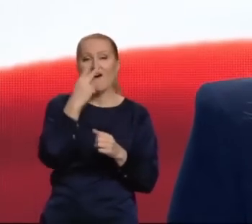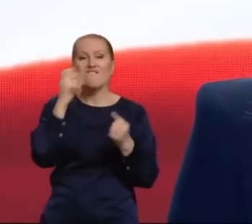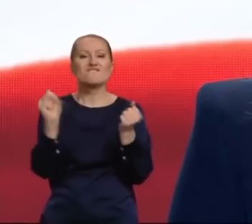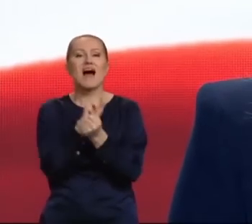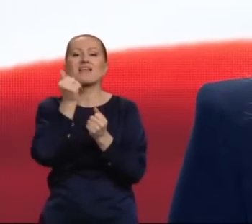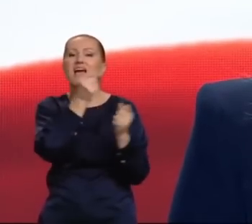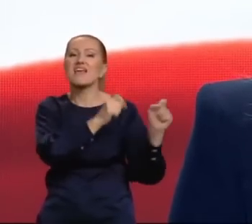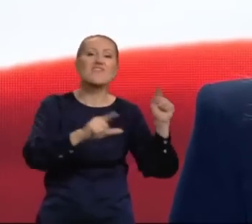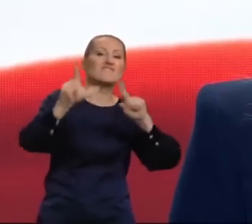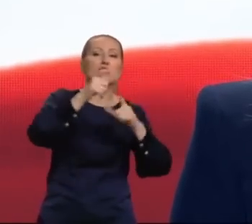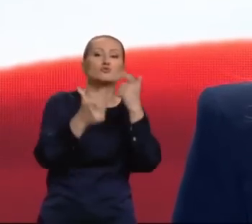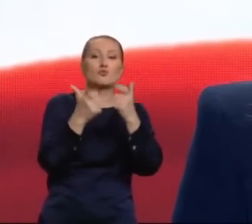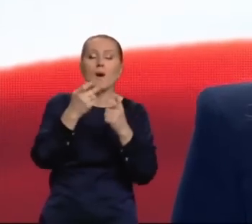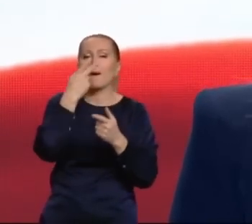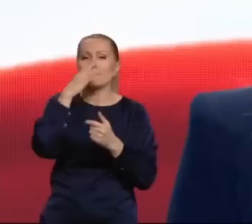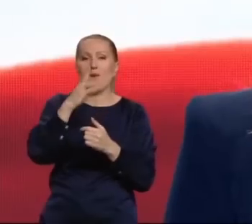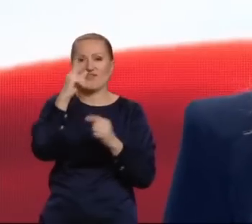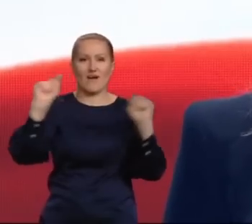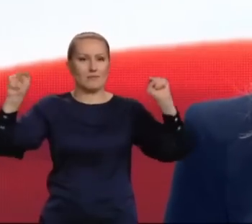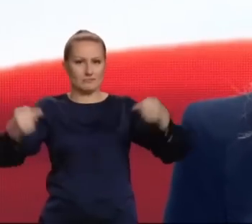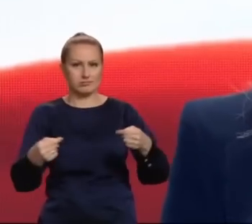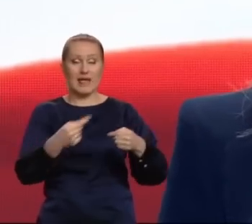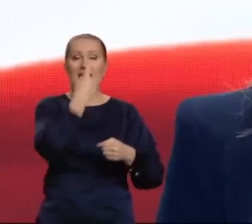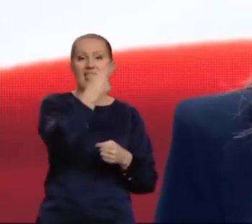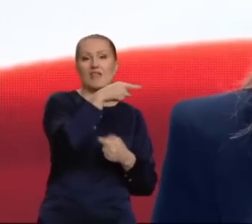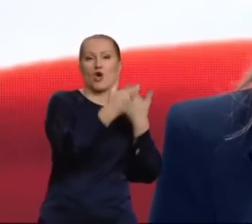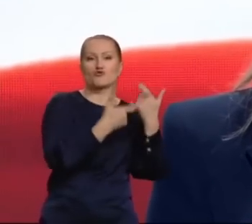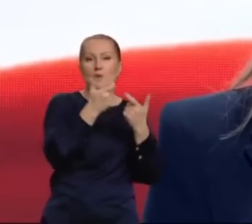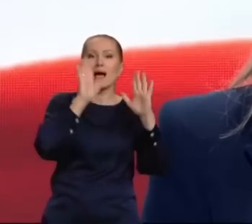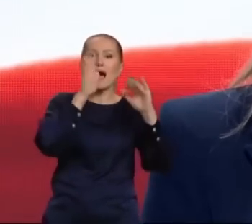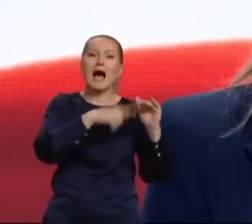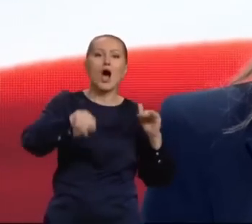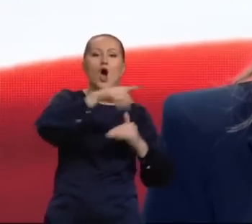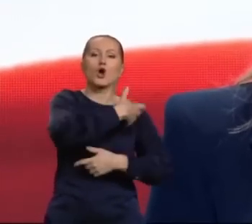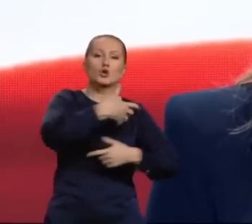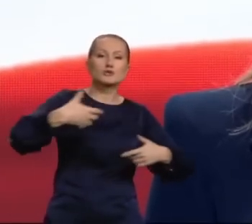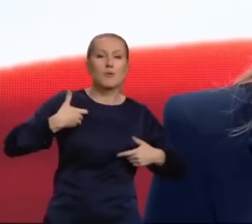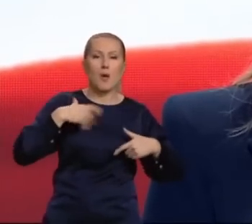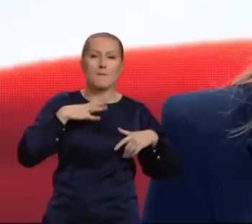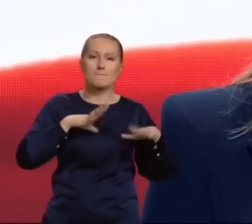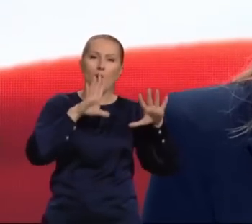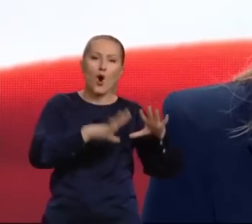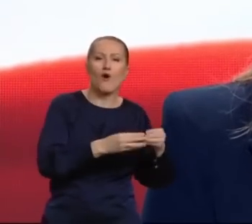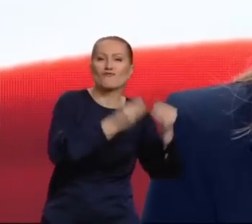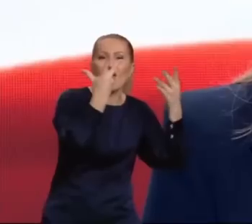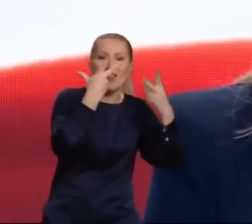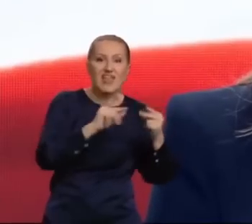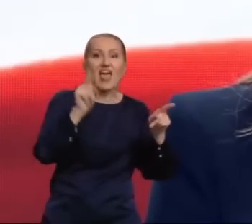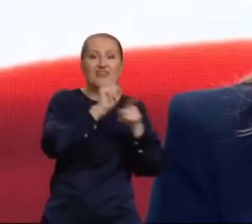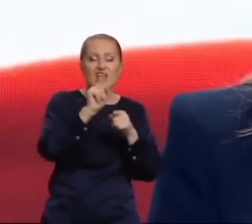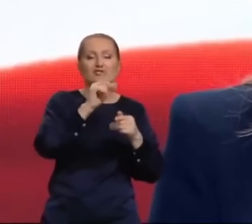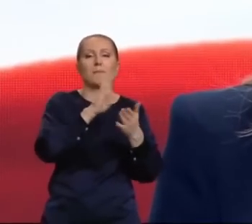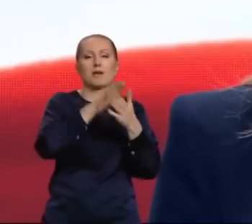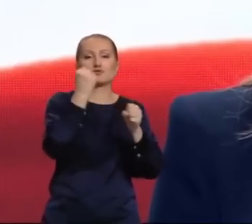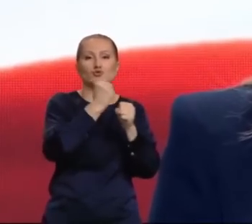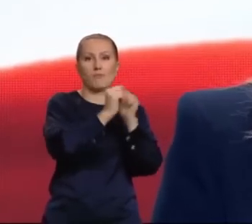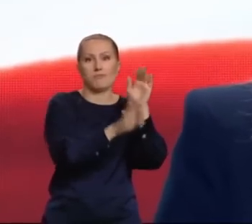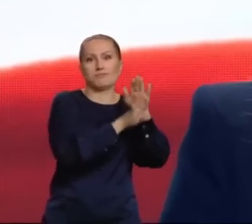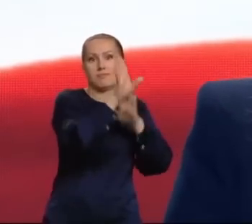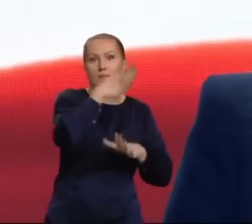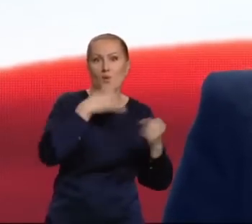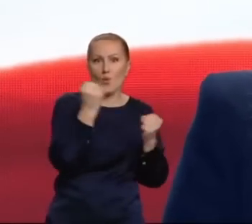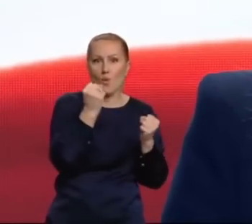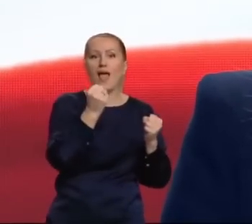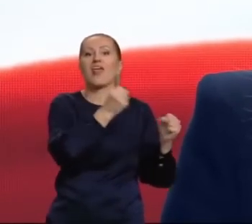były dwa sprzeczne poglądy. Jeden zakładał tłumienie inflacji kosztem spowalniania gospodarki i w konsekwencji wzrostu bezrobocia. Drugi, wybrany przez opcję